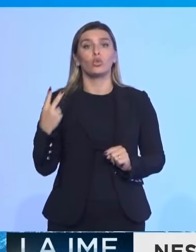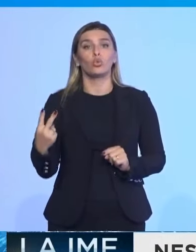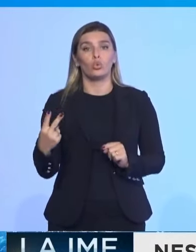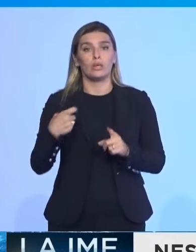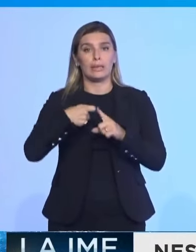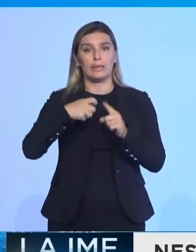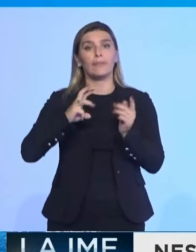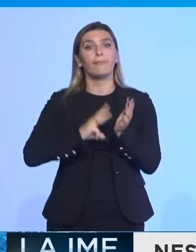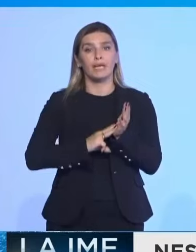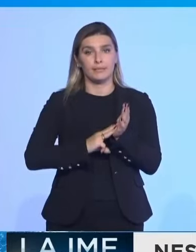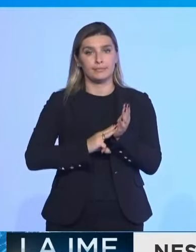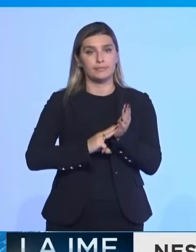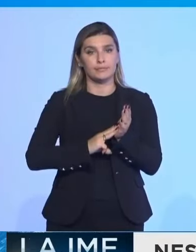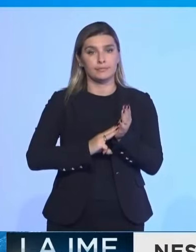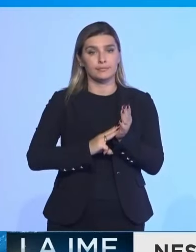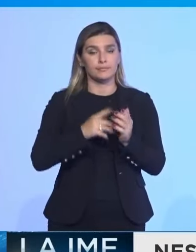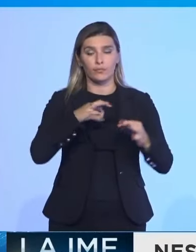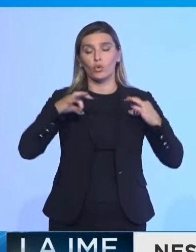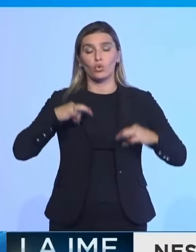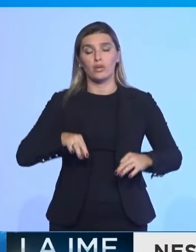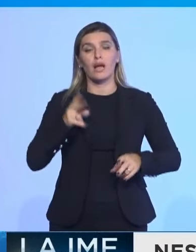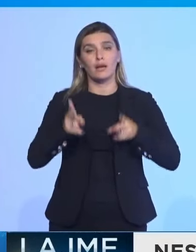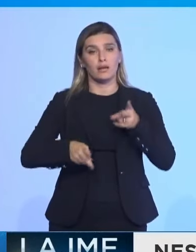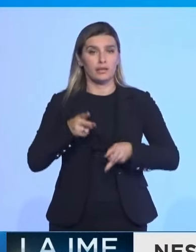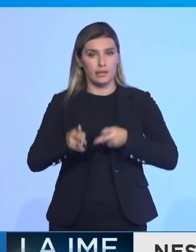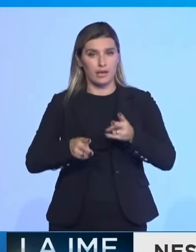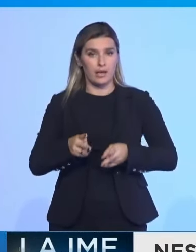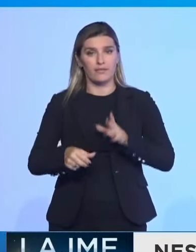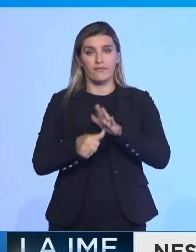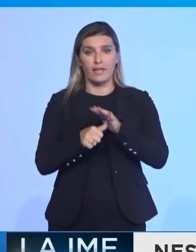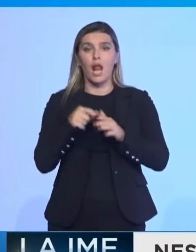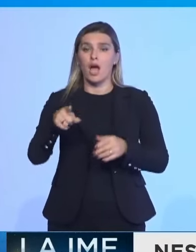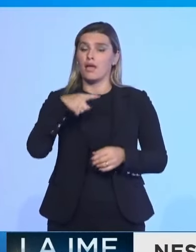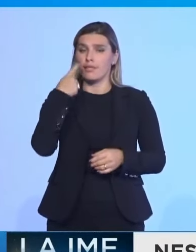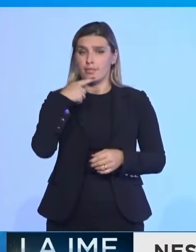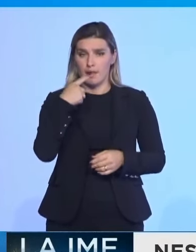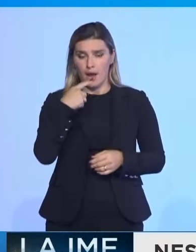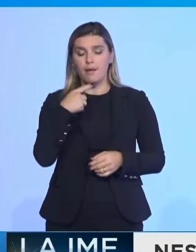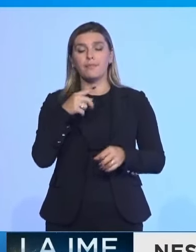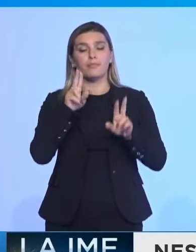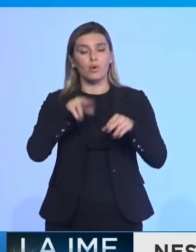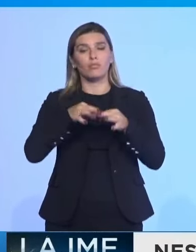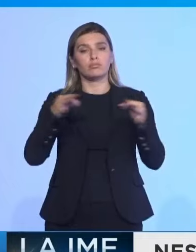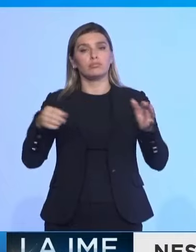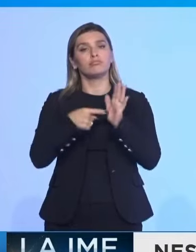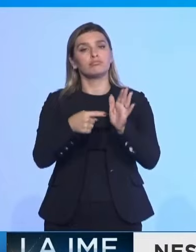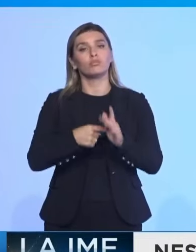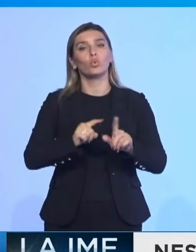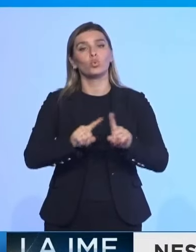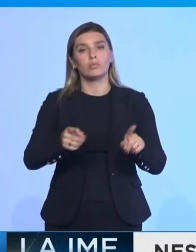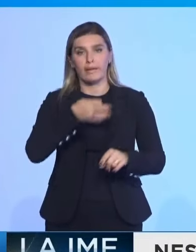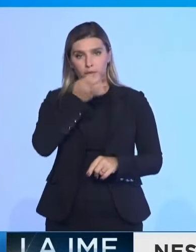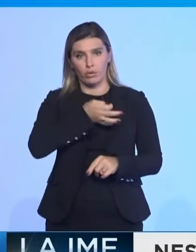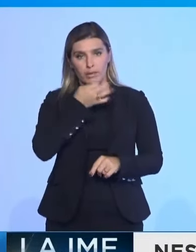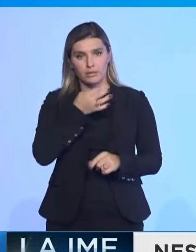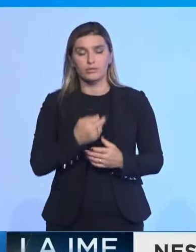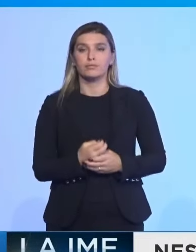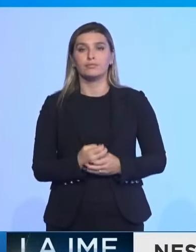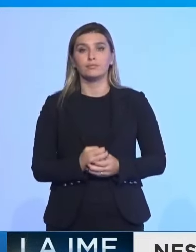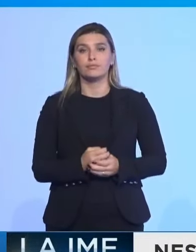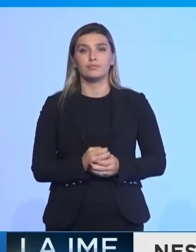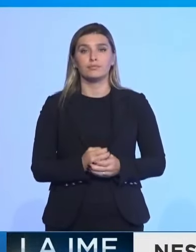kilometrash. Kryetari i Federatës Atletikës së Kosovës në një konferencë për medie ka dhënë detaje për maratonën.